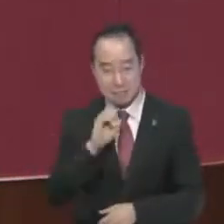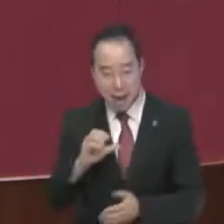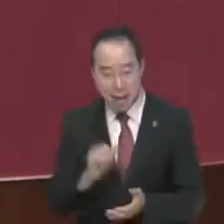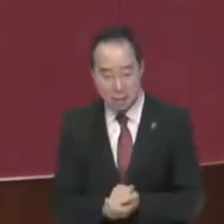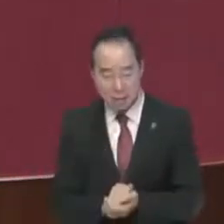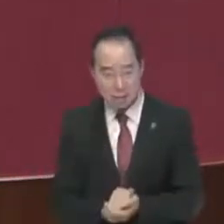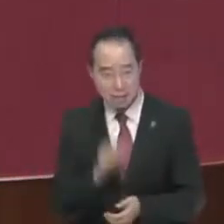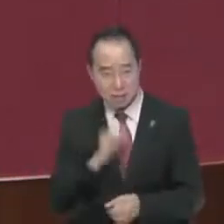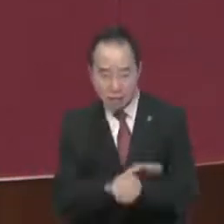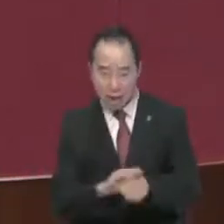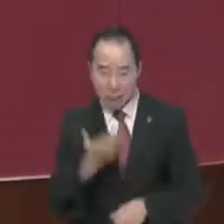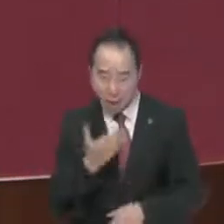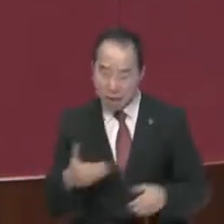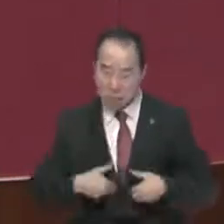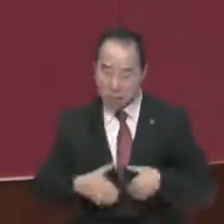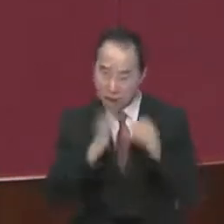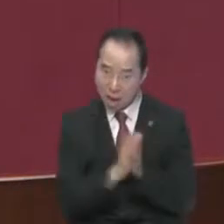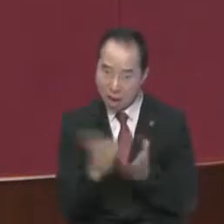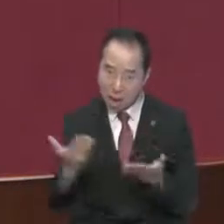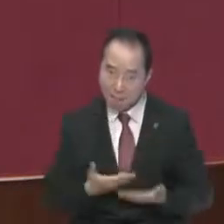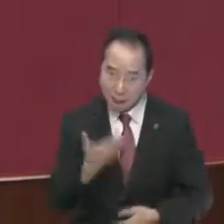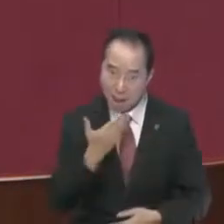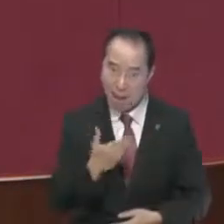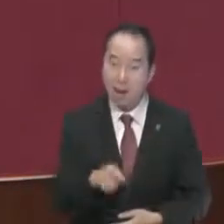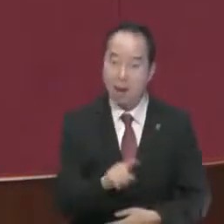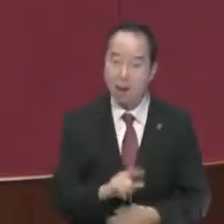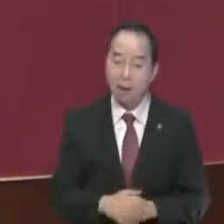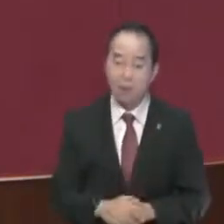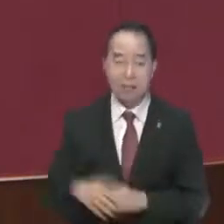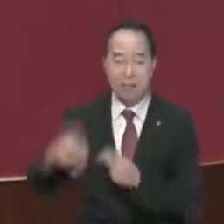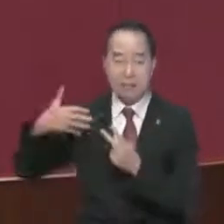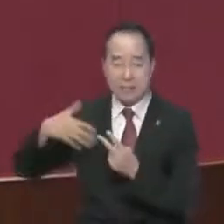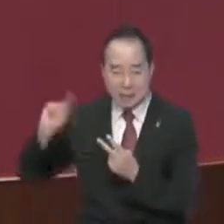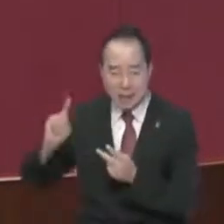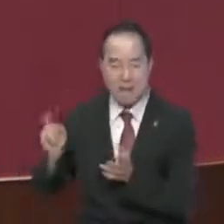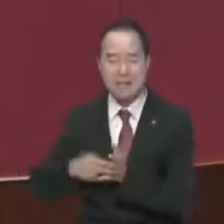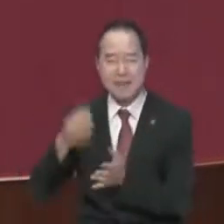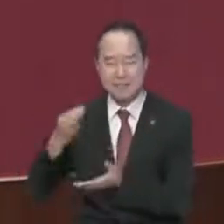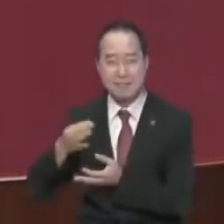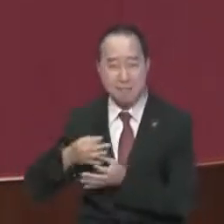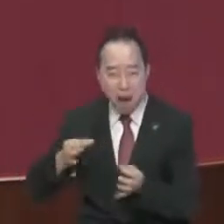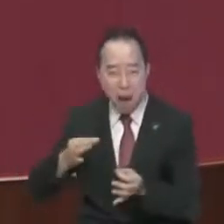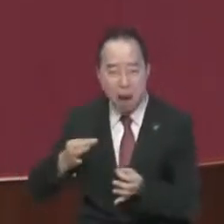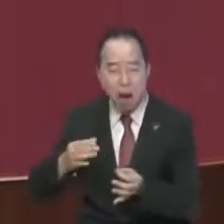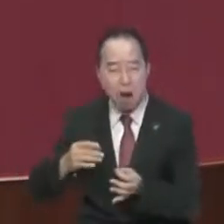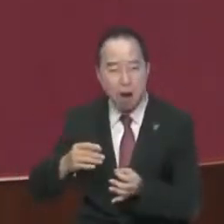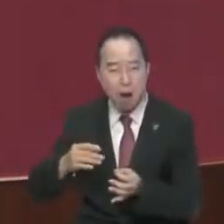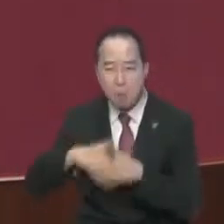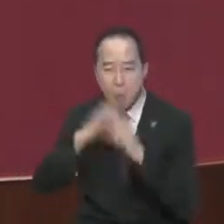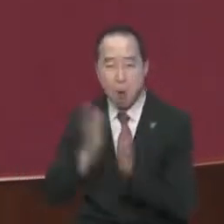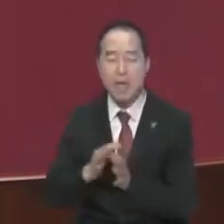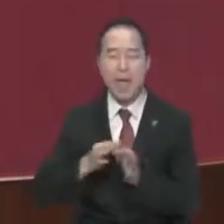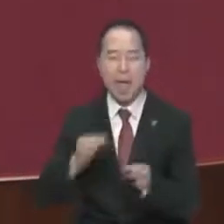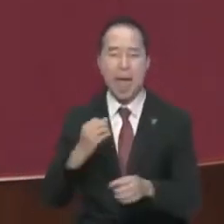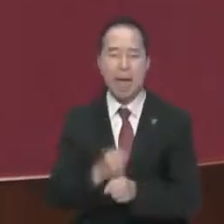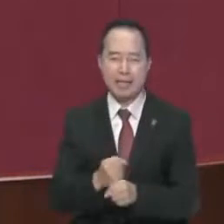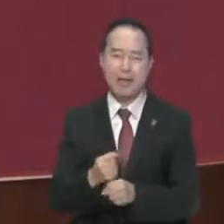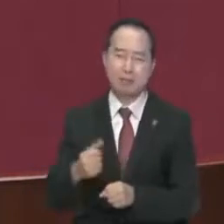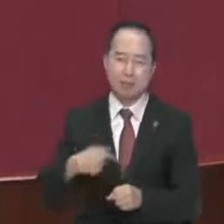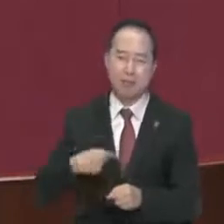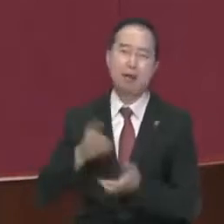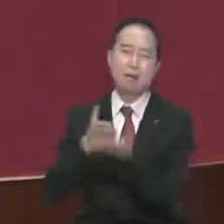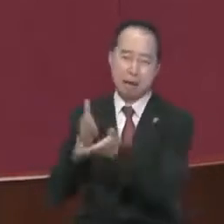사람들 모두 받을 수 있습니까? 2차 재난지원금 논의가 시작될 때부터 국민 모두에게 지급해야 한다고 주장했습니다.